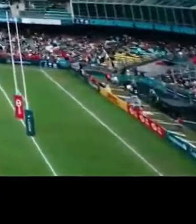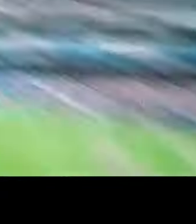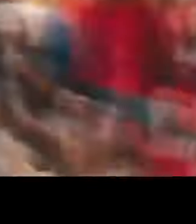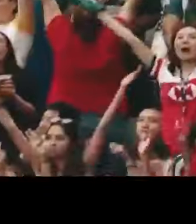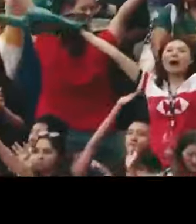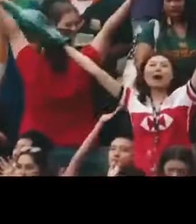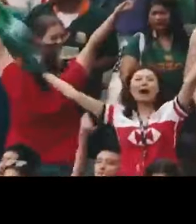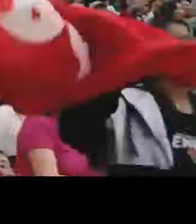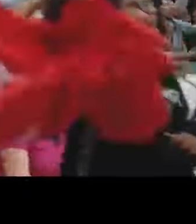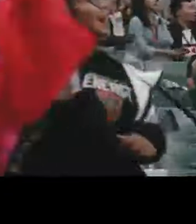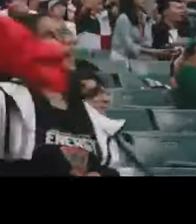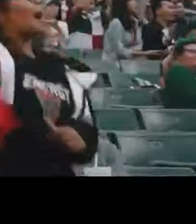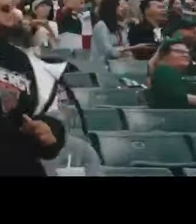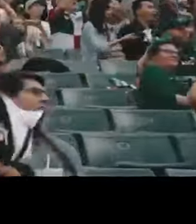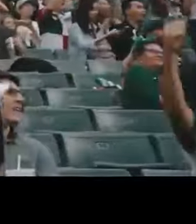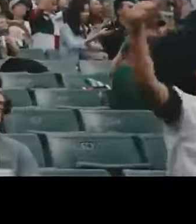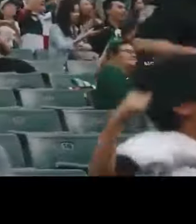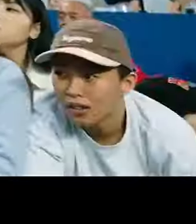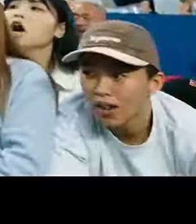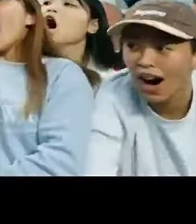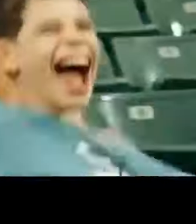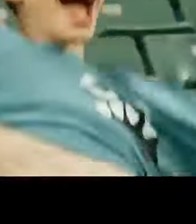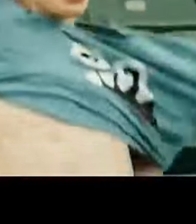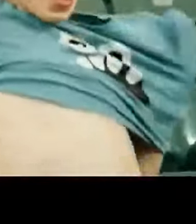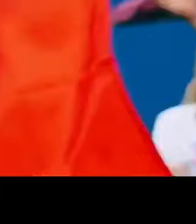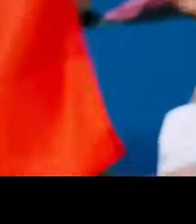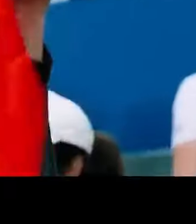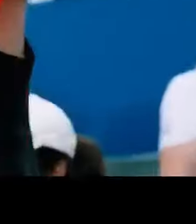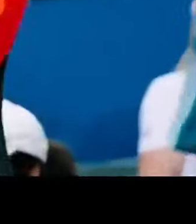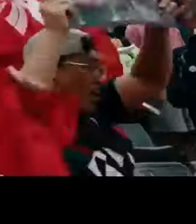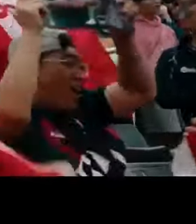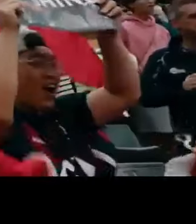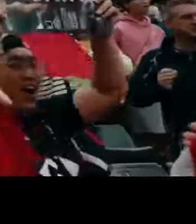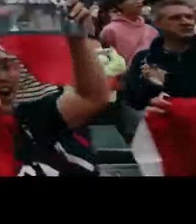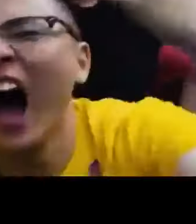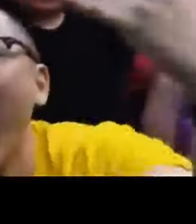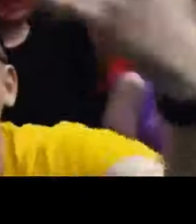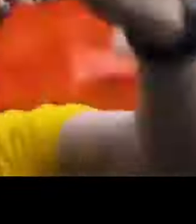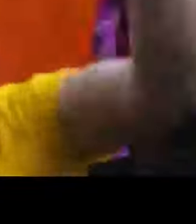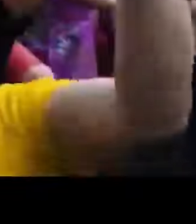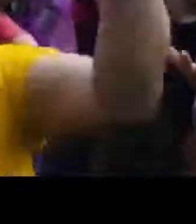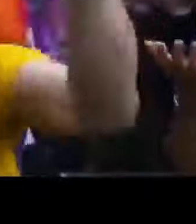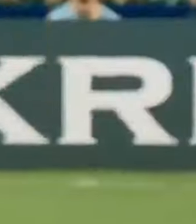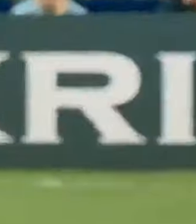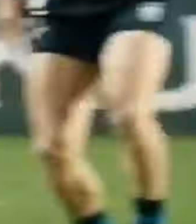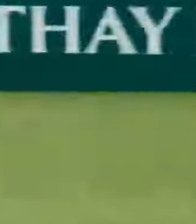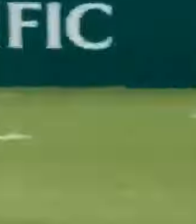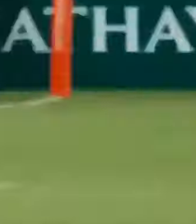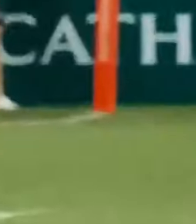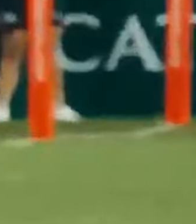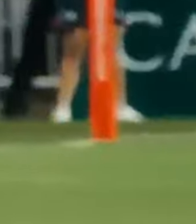滿曬人，全部嗌香港隊嘅時候，你個氣氛係喺其他比賽場你係揾唔到。